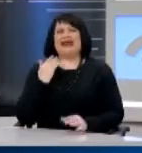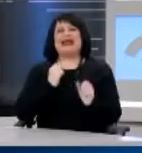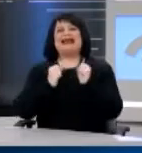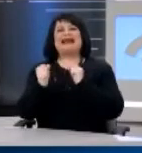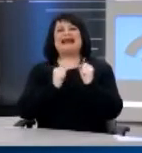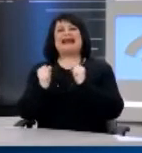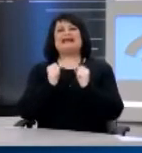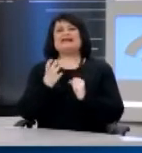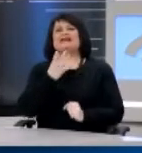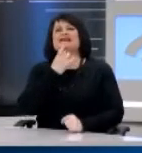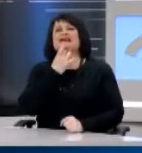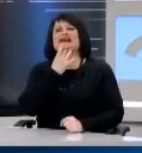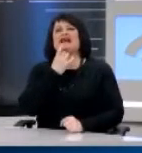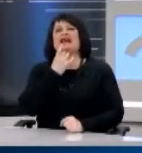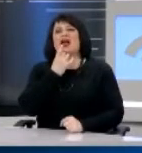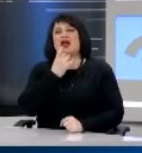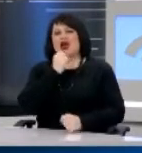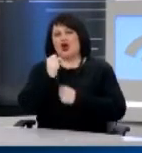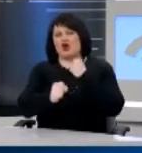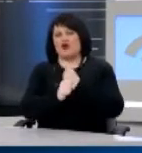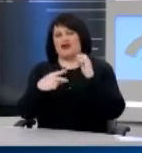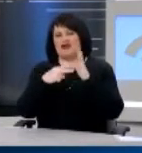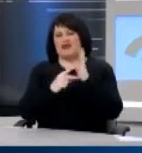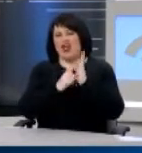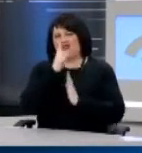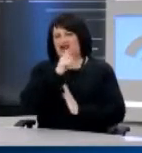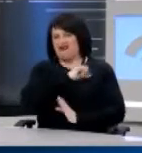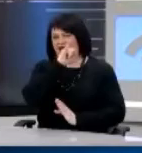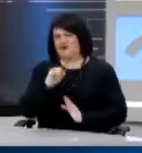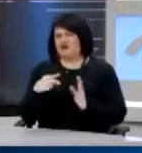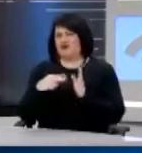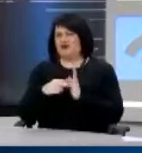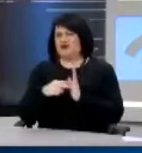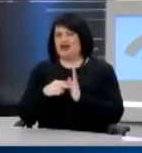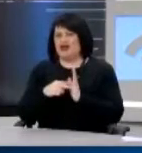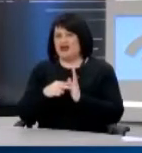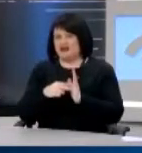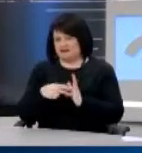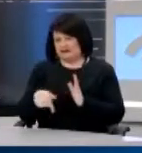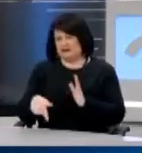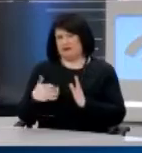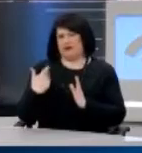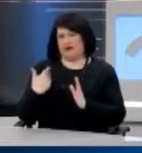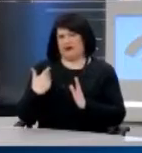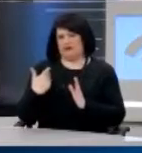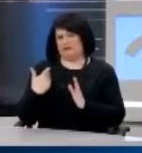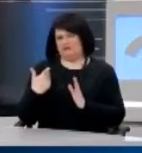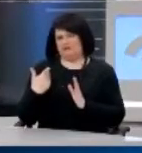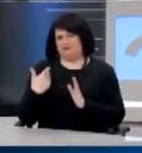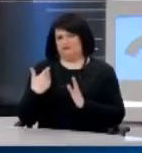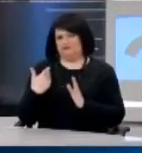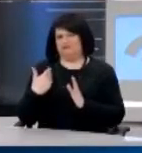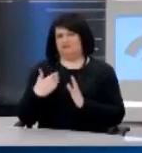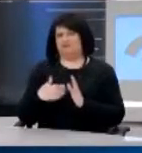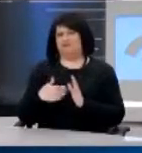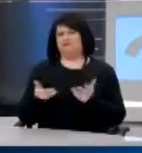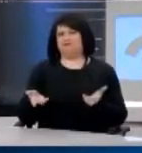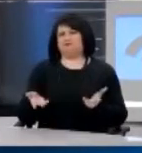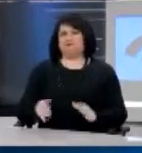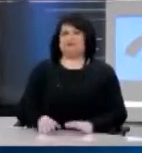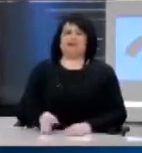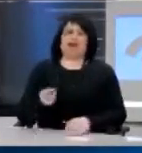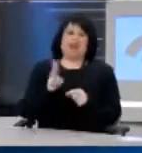κρίσης, 2011-2016, σύμφωνα με τα στοιχεία της Ελστάτ. Λόγω μείωση των γεννήσεων, λόγω αύξηση